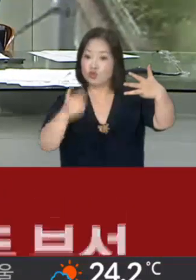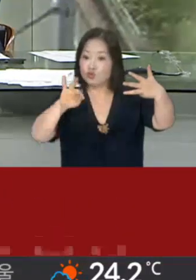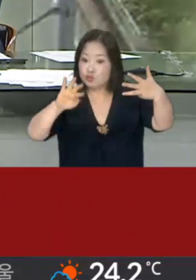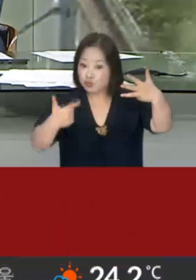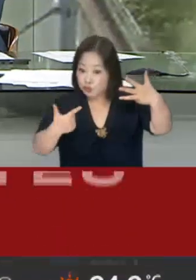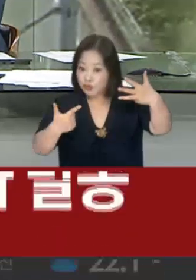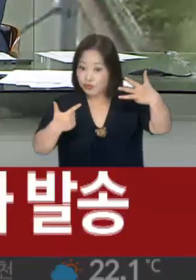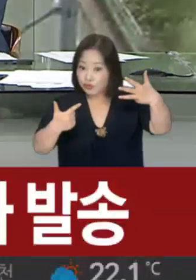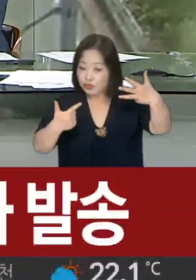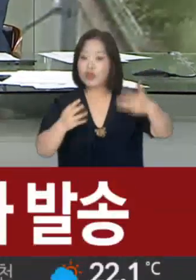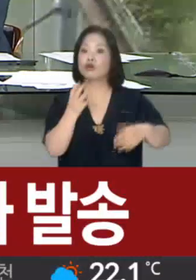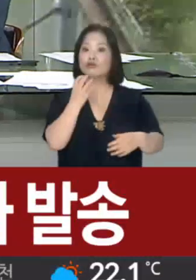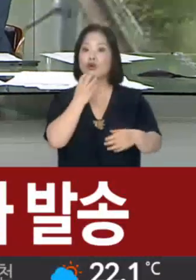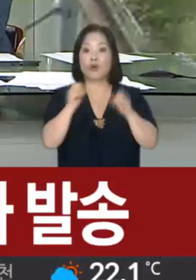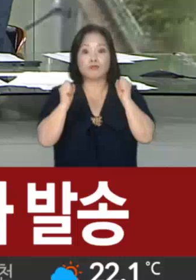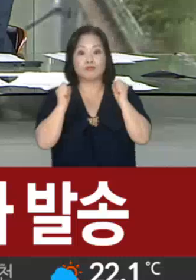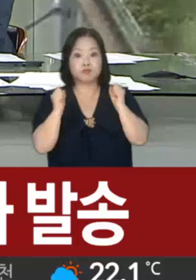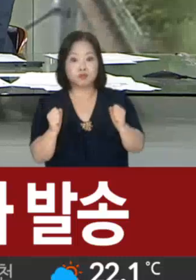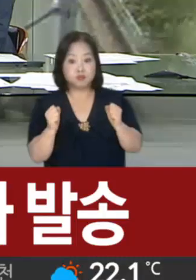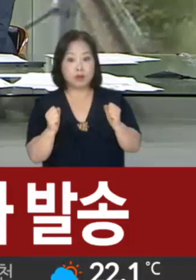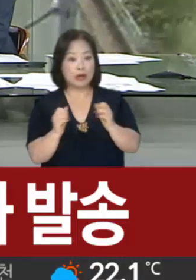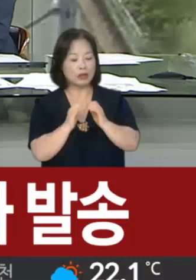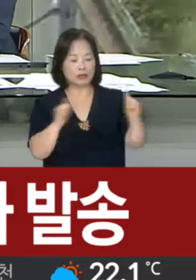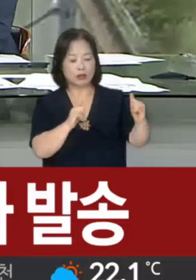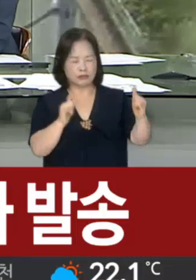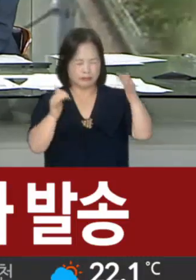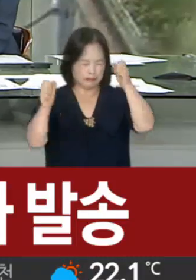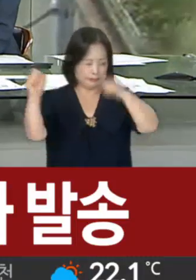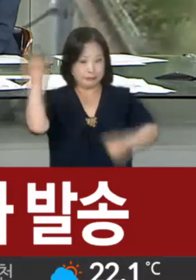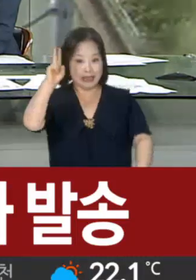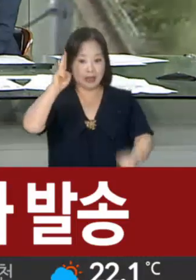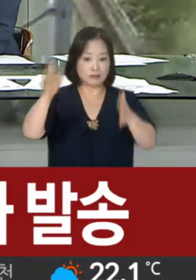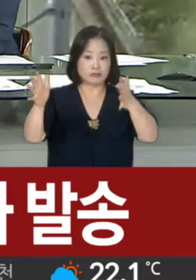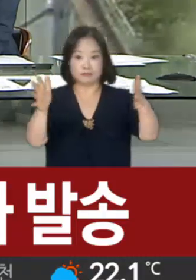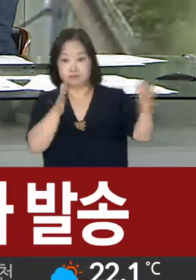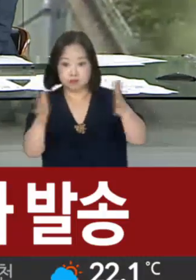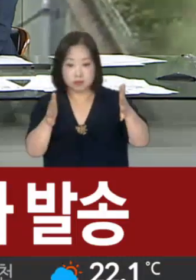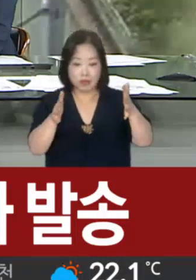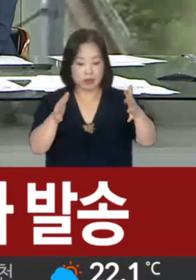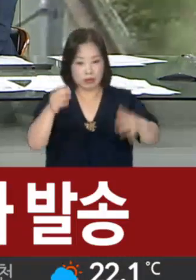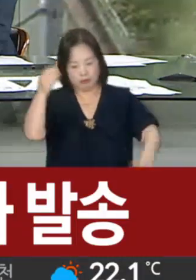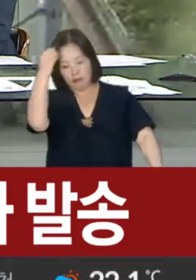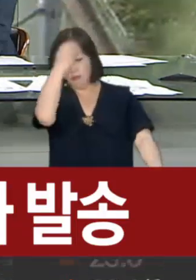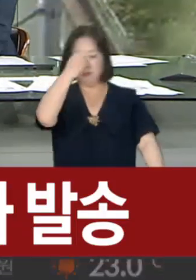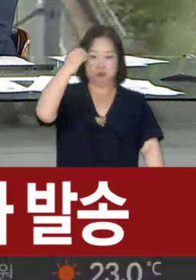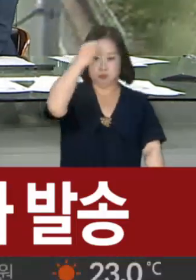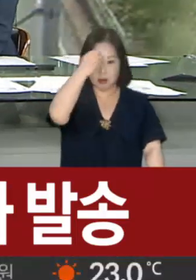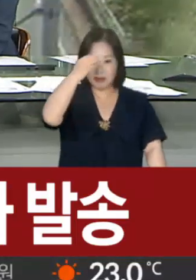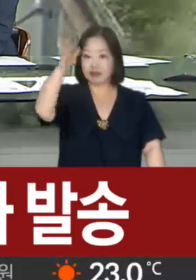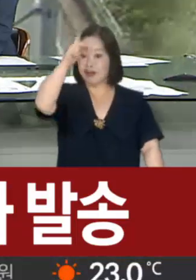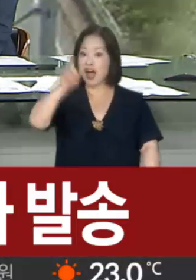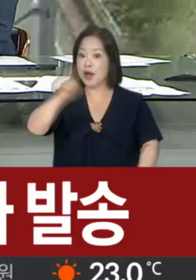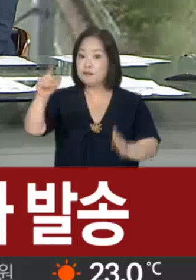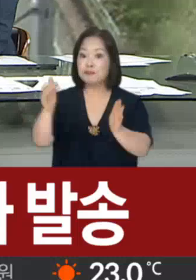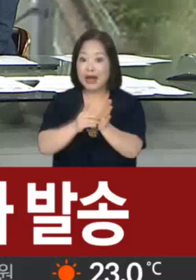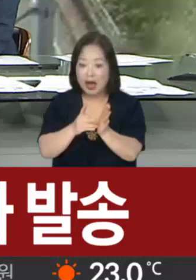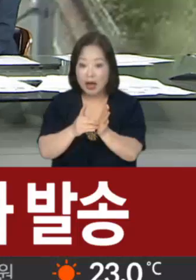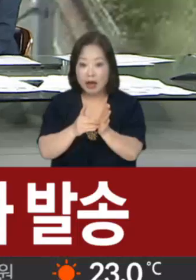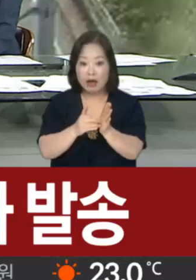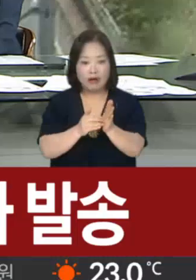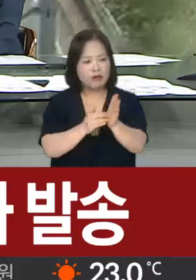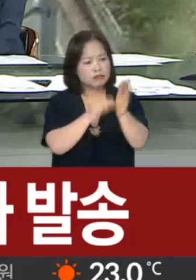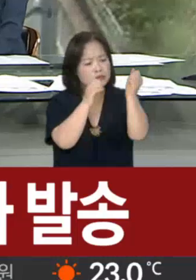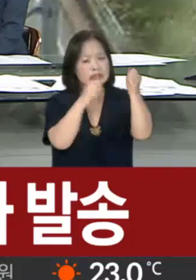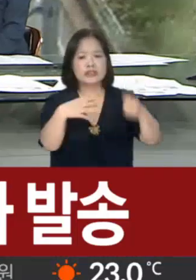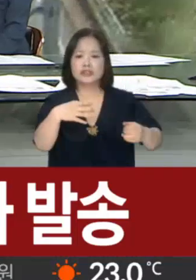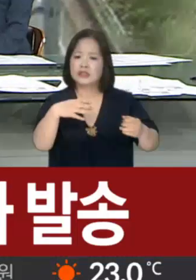했는데 서울에 계신 분도 재난 문자 받은 분이 꽤 계신가 봐요. 서울 경기에 사시는 분도. 네네네. 재난 문자를 보내는 그런 그 기준이 어떻게